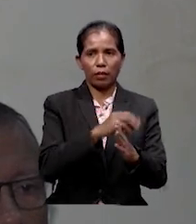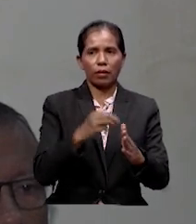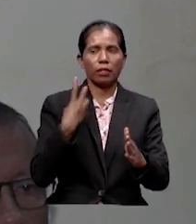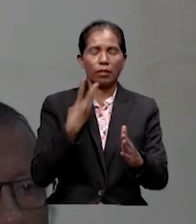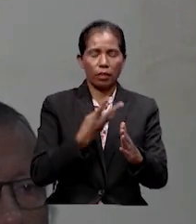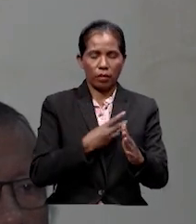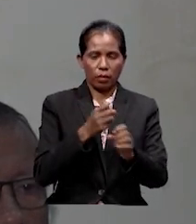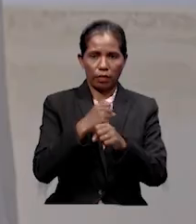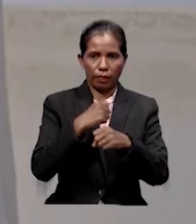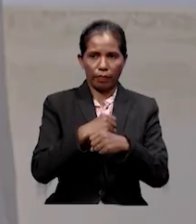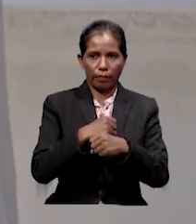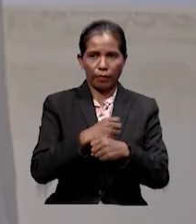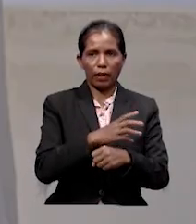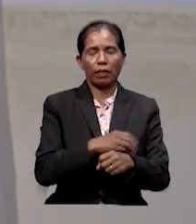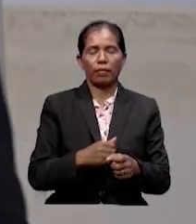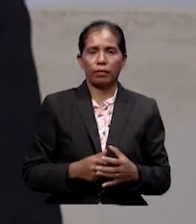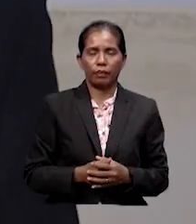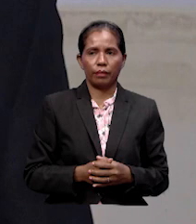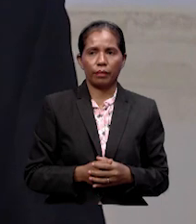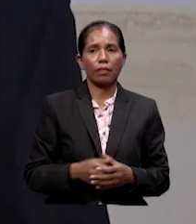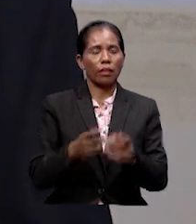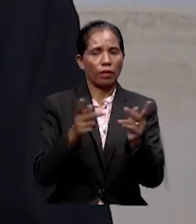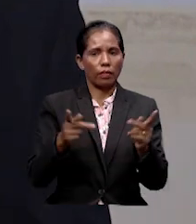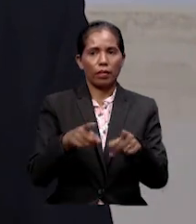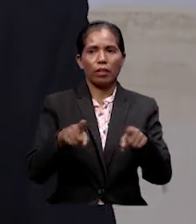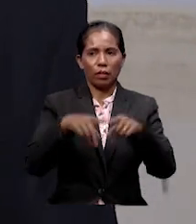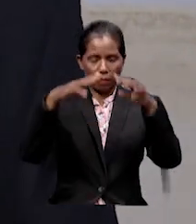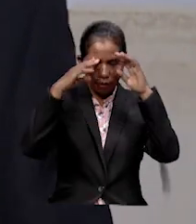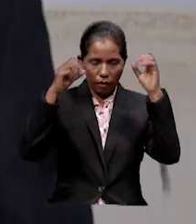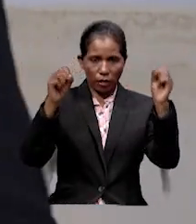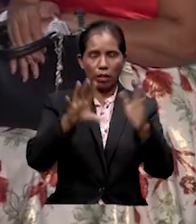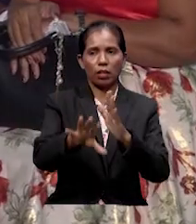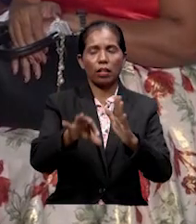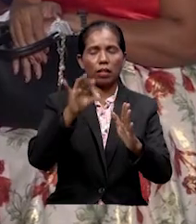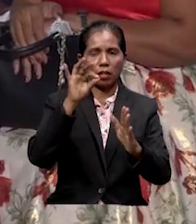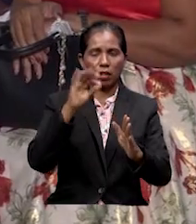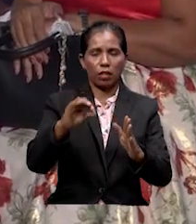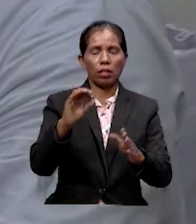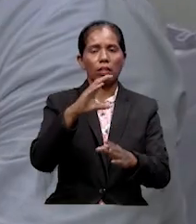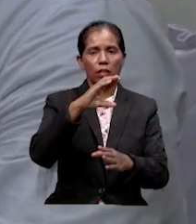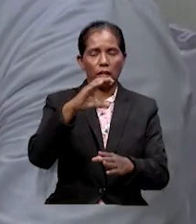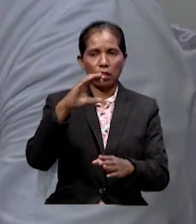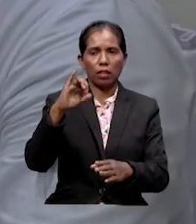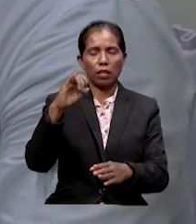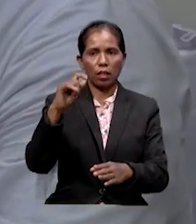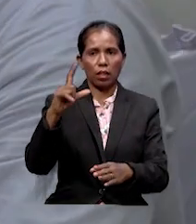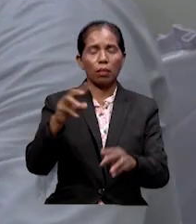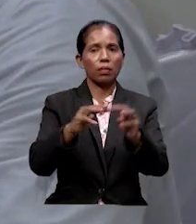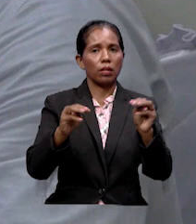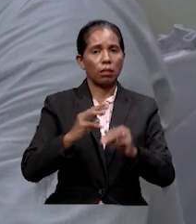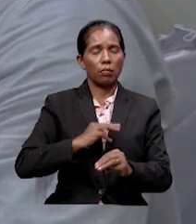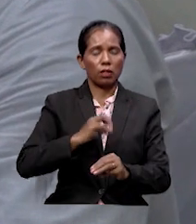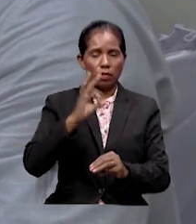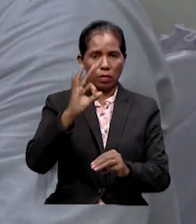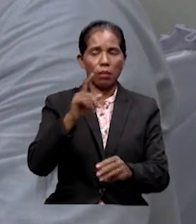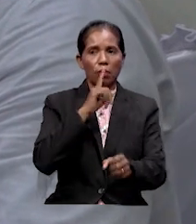politik sih, kalau itu politik bodoh. Ia Fatih Hanesan, presidente eleito Câmara Comércio na Indústria, município Manufahi, promete